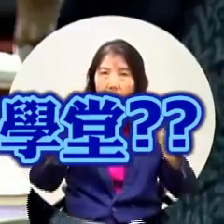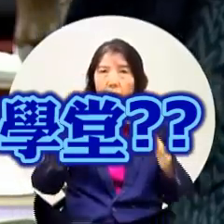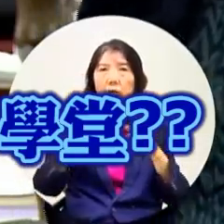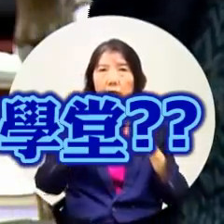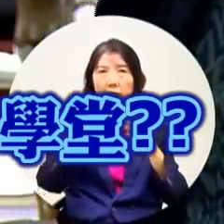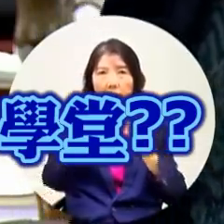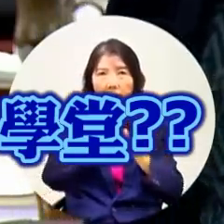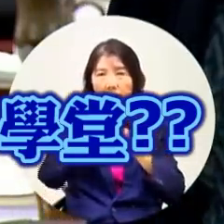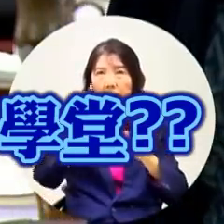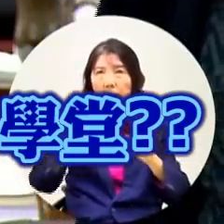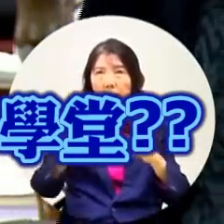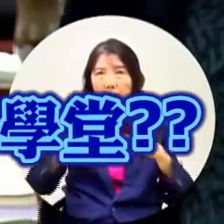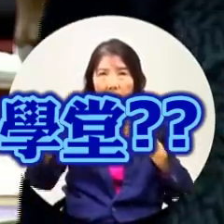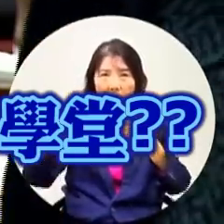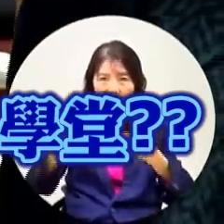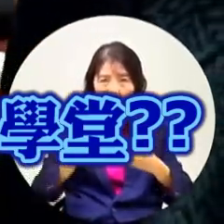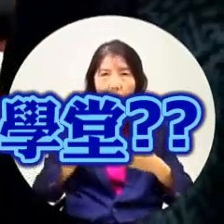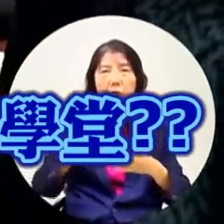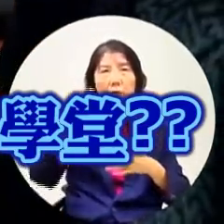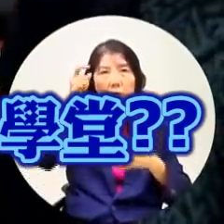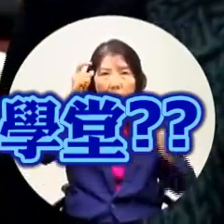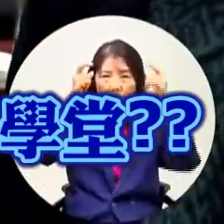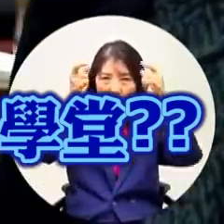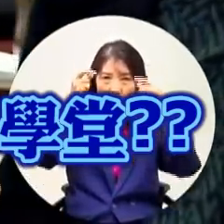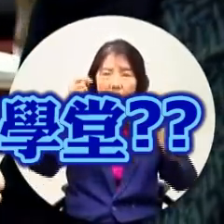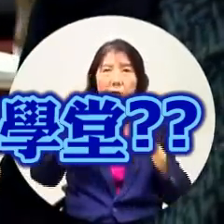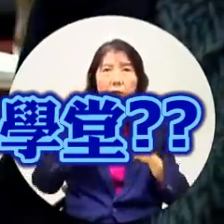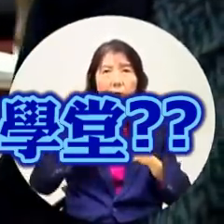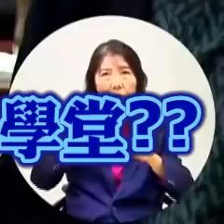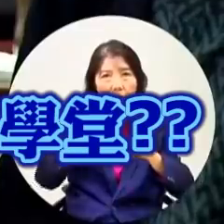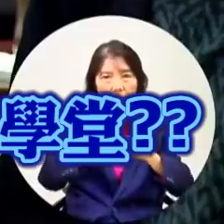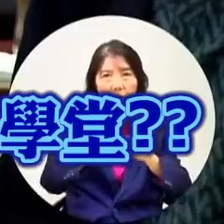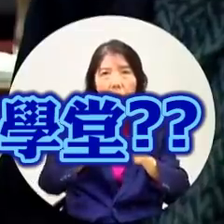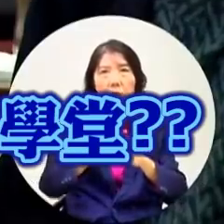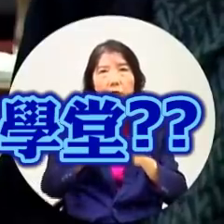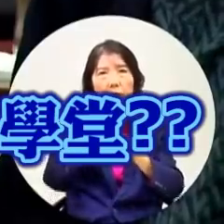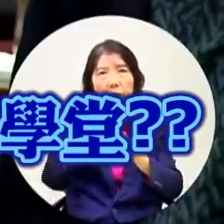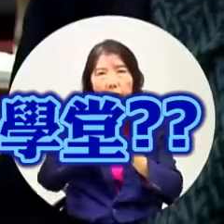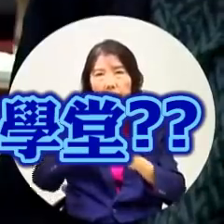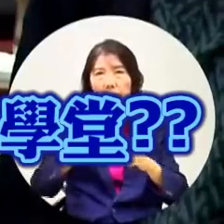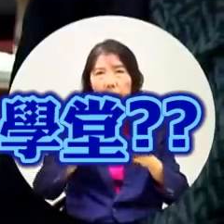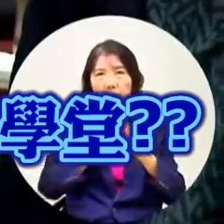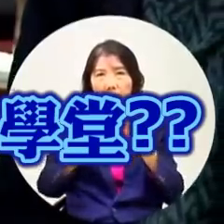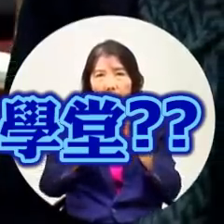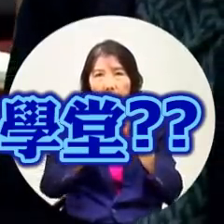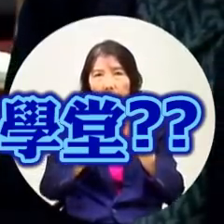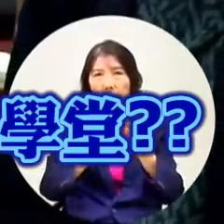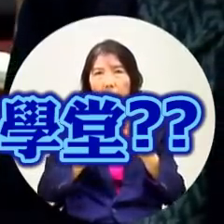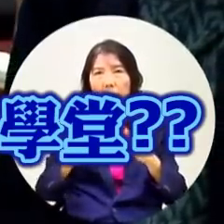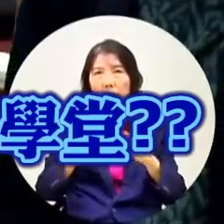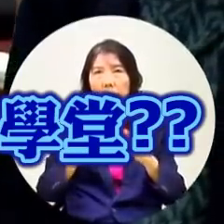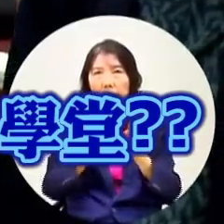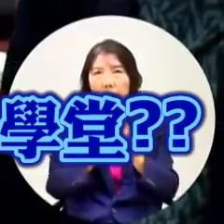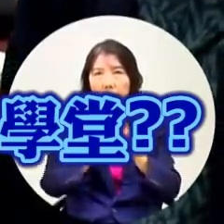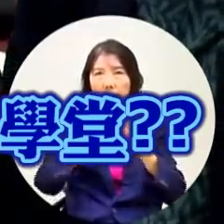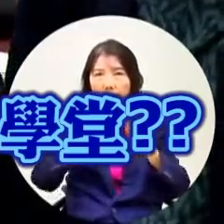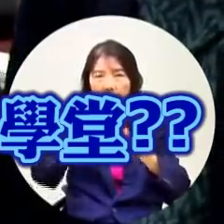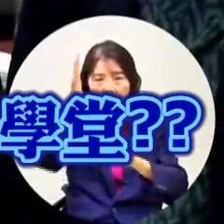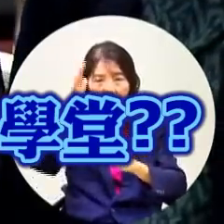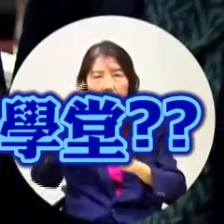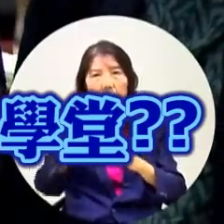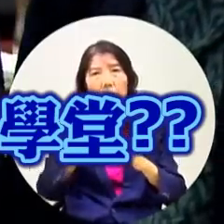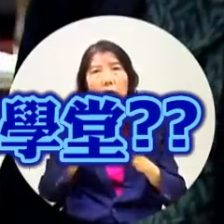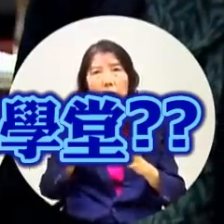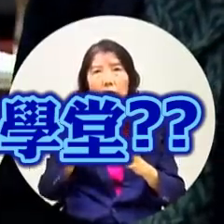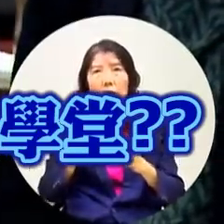优秀年轻人来高雄奉献来付出，对于专业的人士啊任职主秘协助市政府，我也觉得很支持很